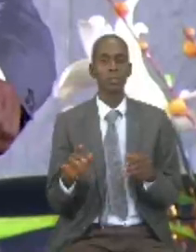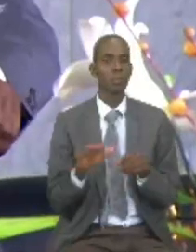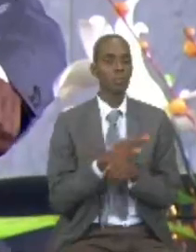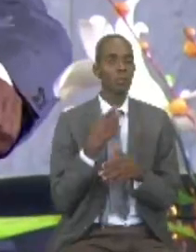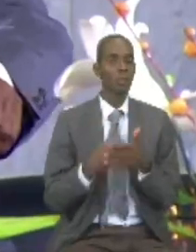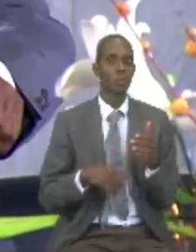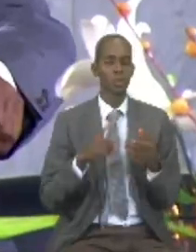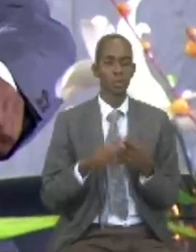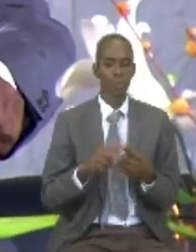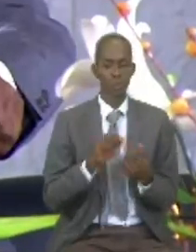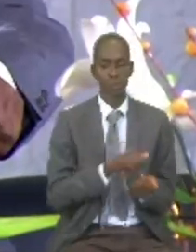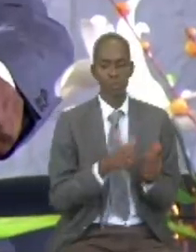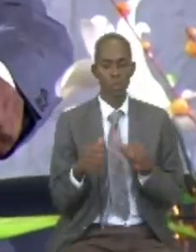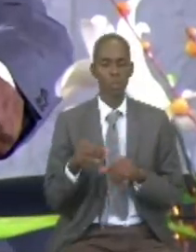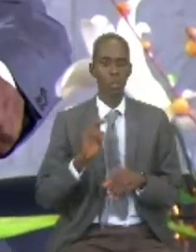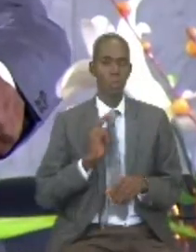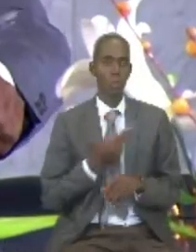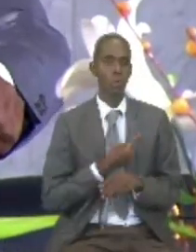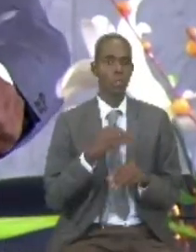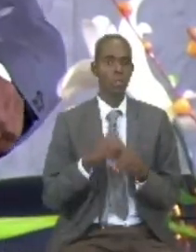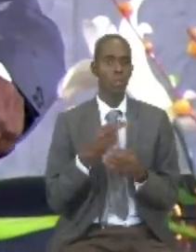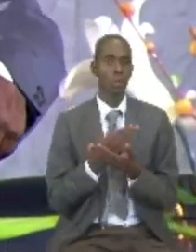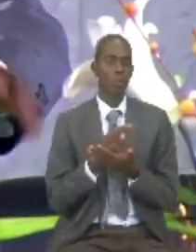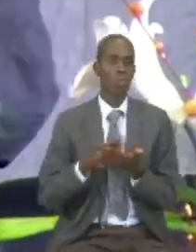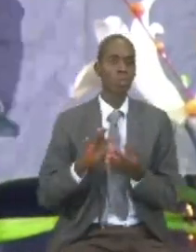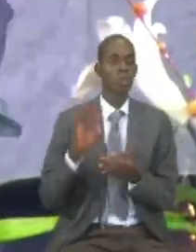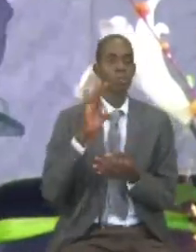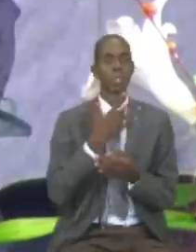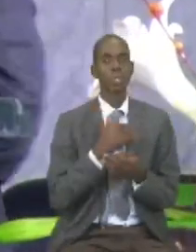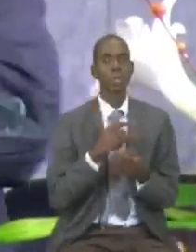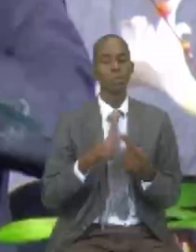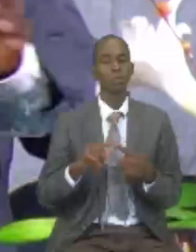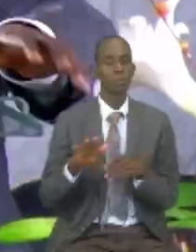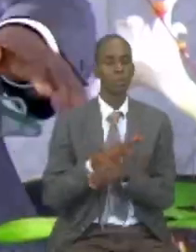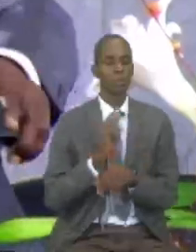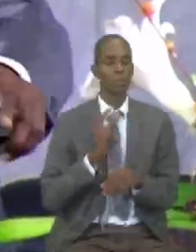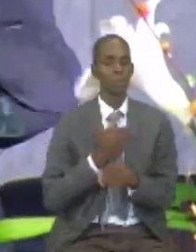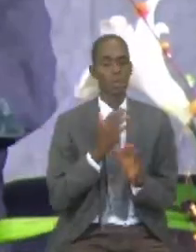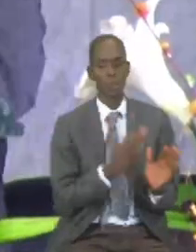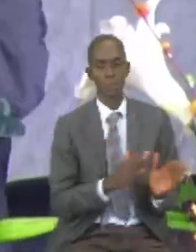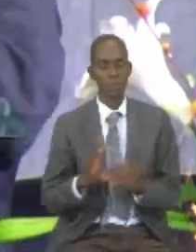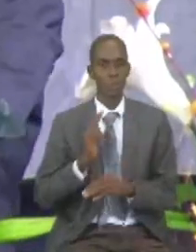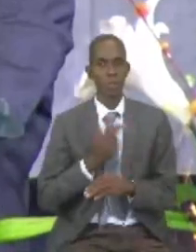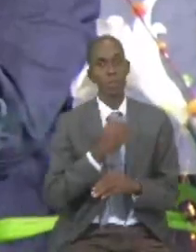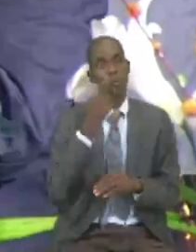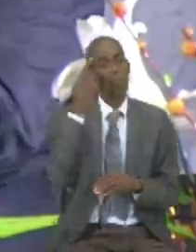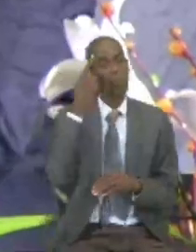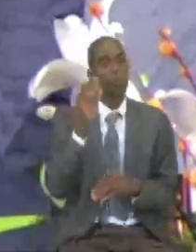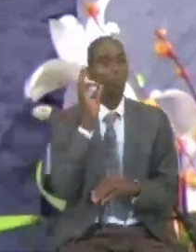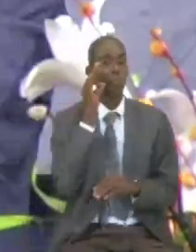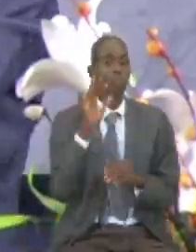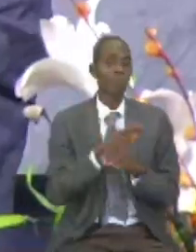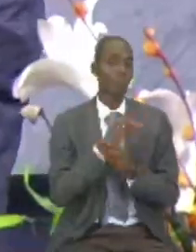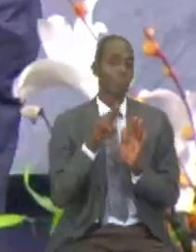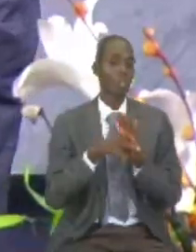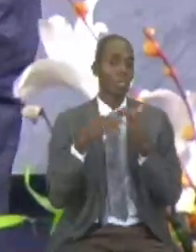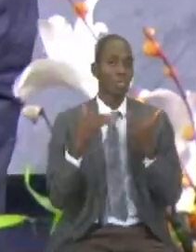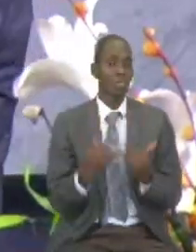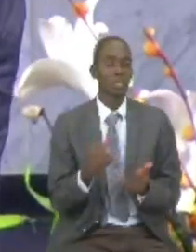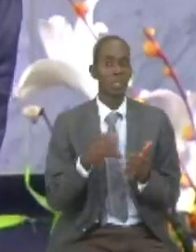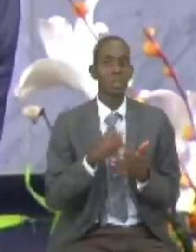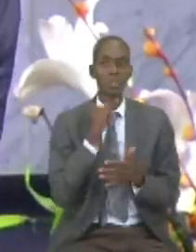intégral pour nous baptiser dans le Saint-Esprit, pour nous renforcer, pour nous équiper, pour nous préparer pour la